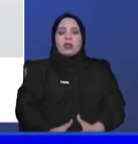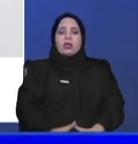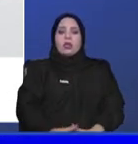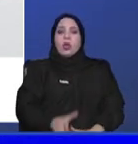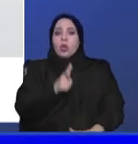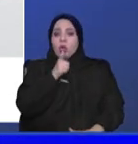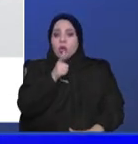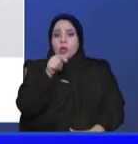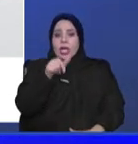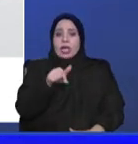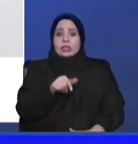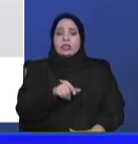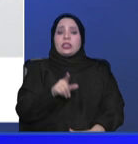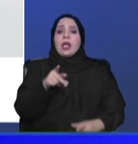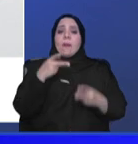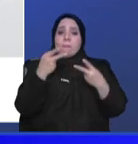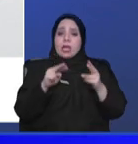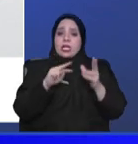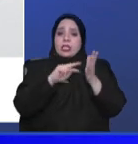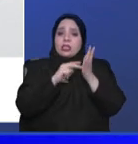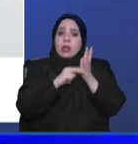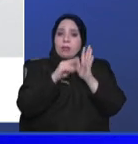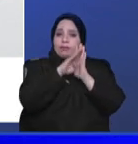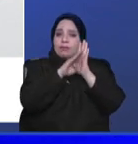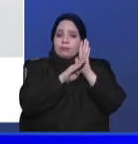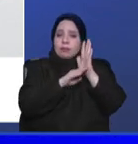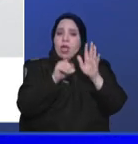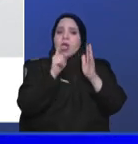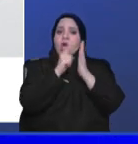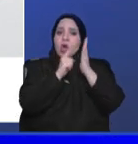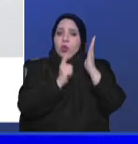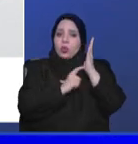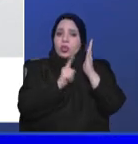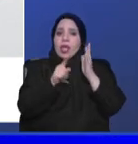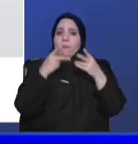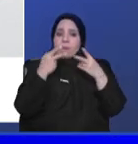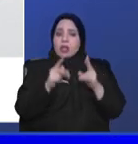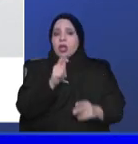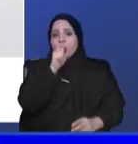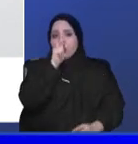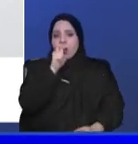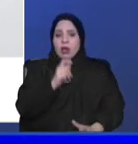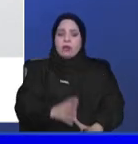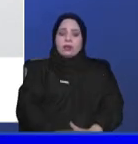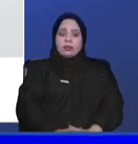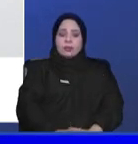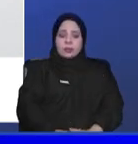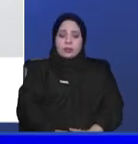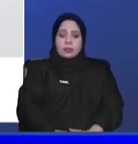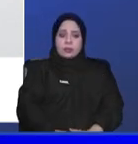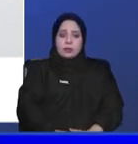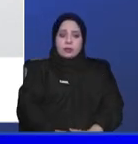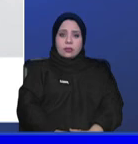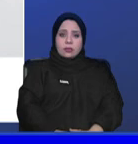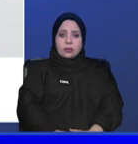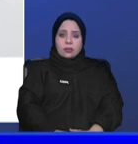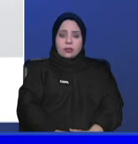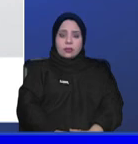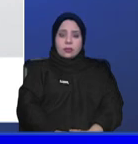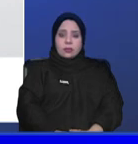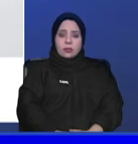وبناء عليه فان الجهاز الوطني للايرادات قام باتخاد الاجراءات القانونيه هيا للمنشات